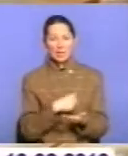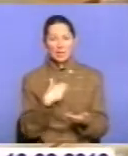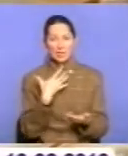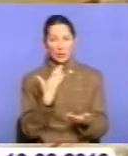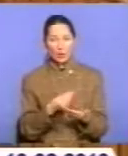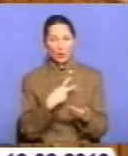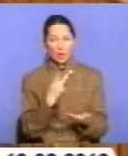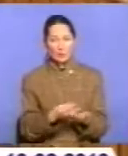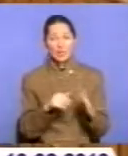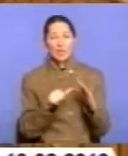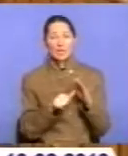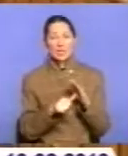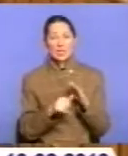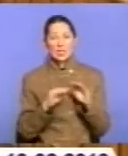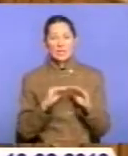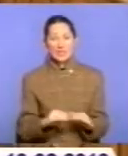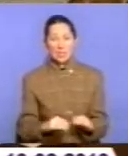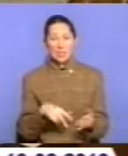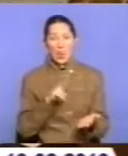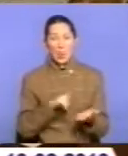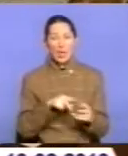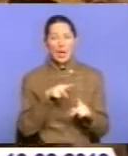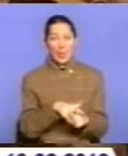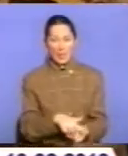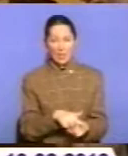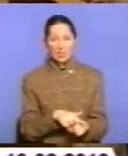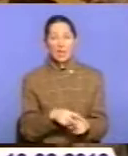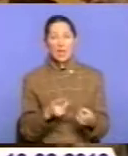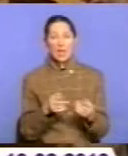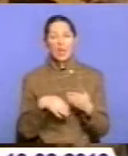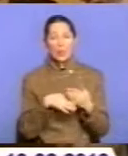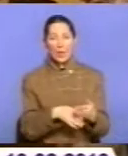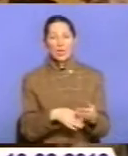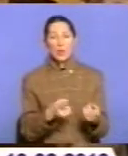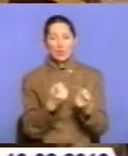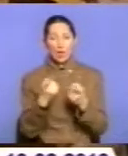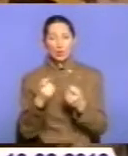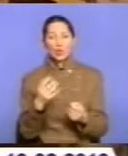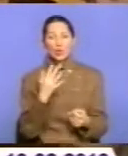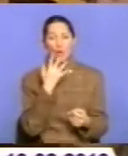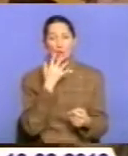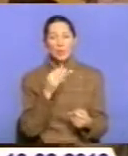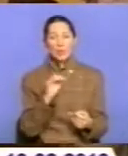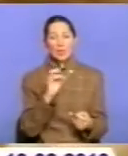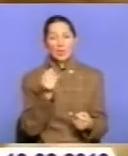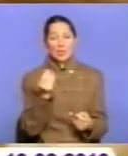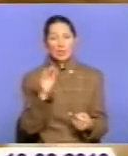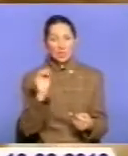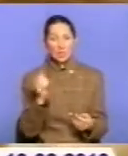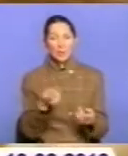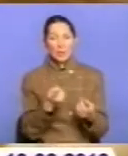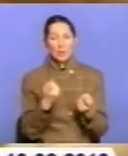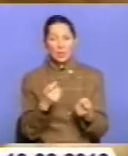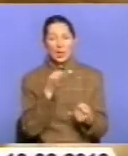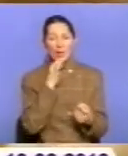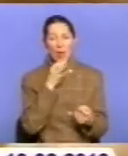податкового навантаження на вітчизняний IT-бізнес сприятиме залученню іноземних інвестицій та привабить великі компанії реєструватися в Україні. А головне – дасть